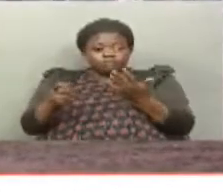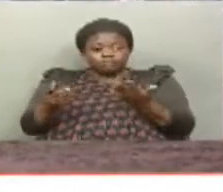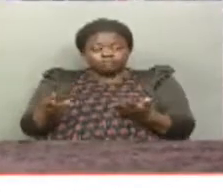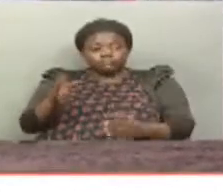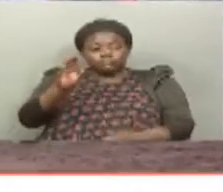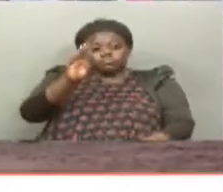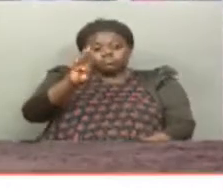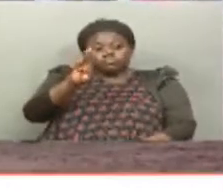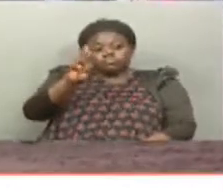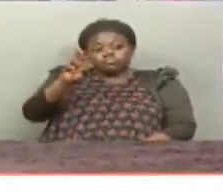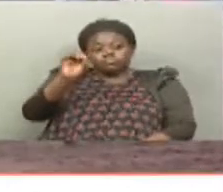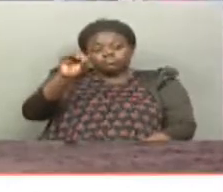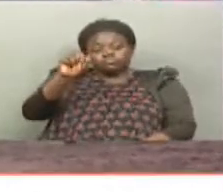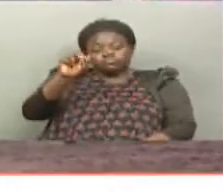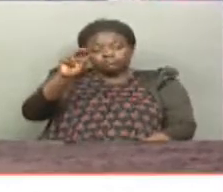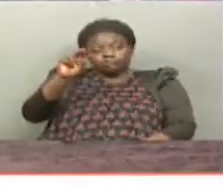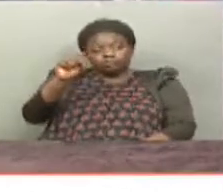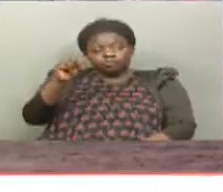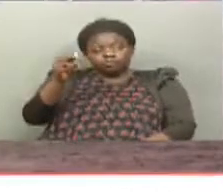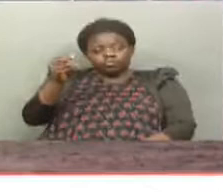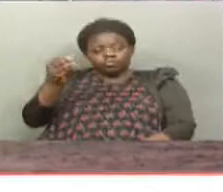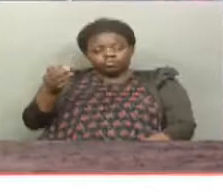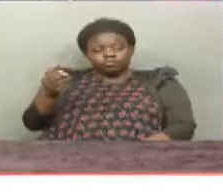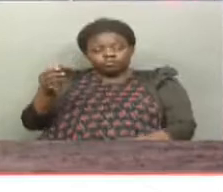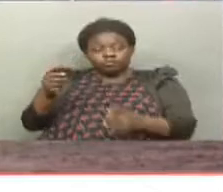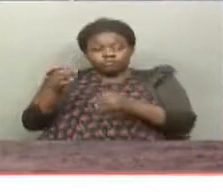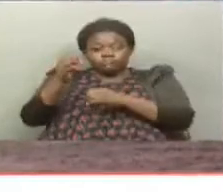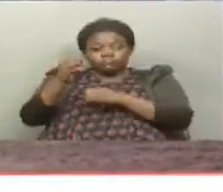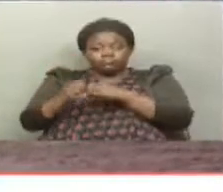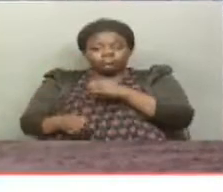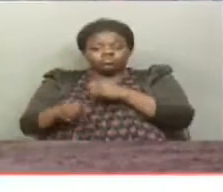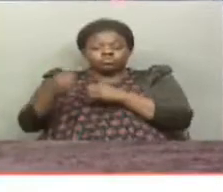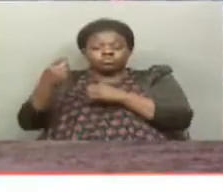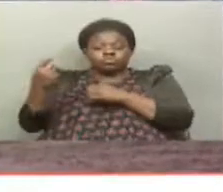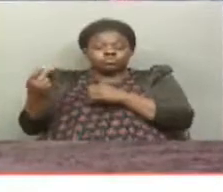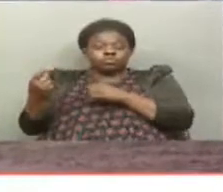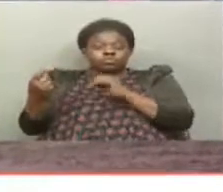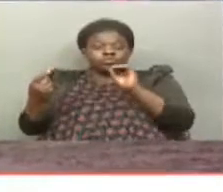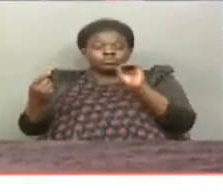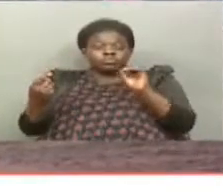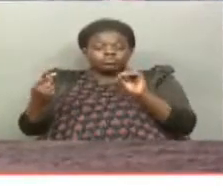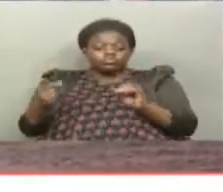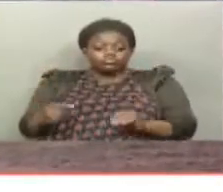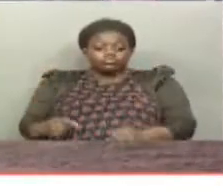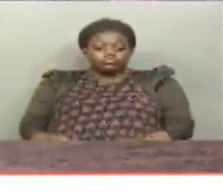Brian Maato nga yabadde yakusimula Kisobyo ne gugwa goal emu ku bwerere.